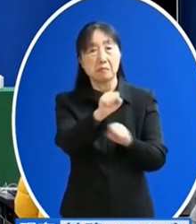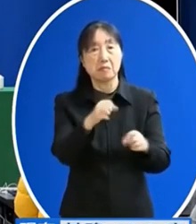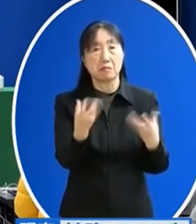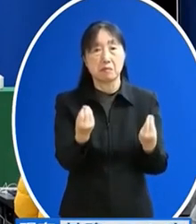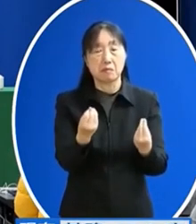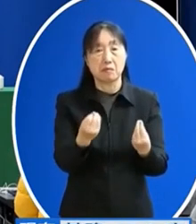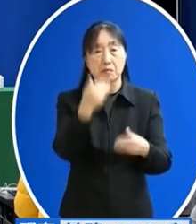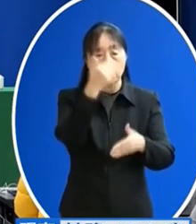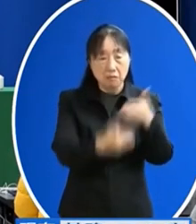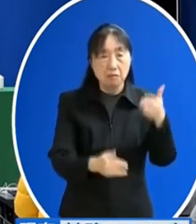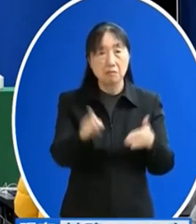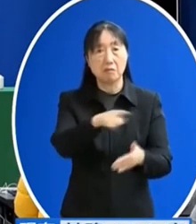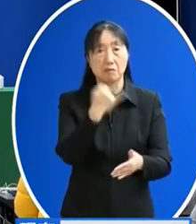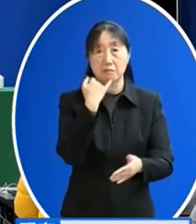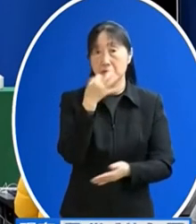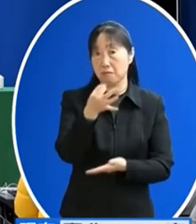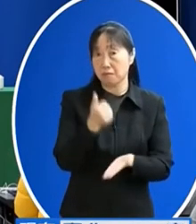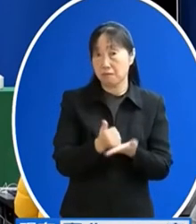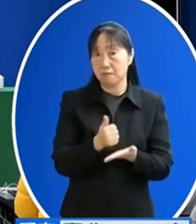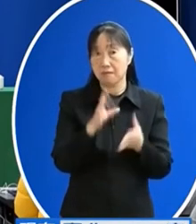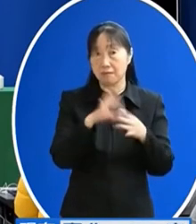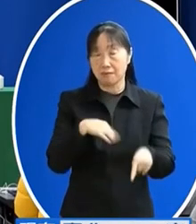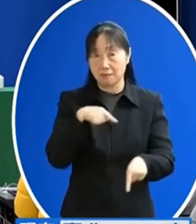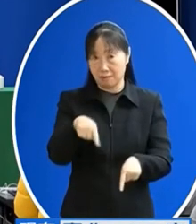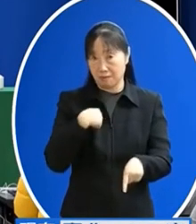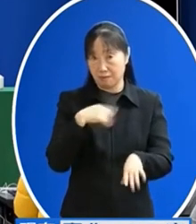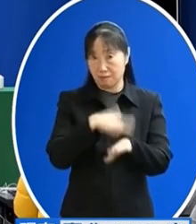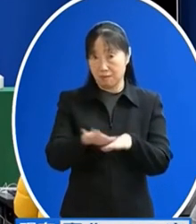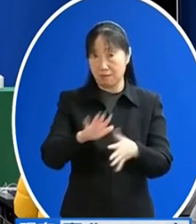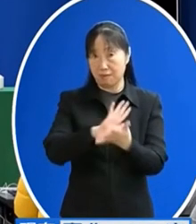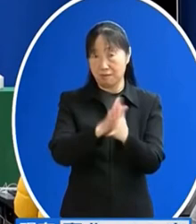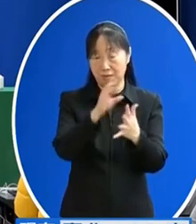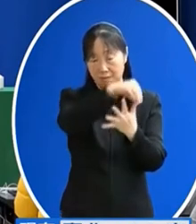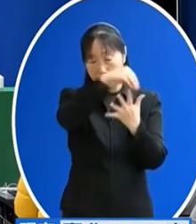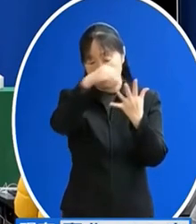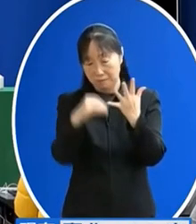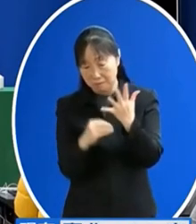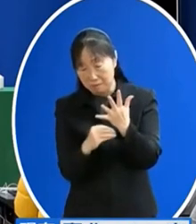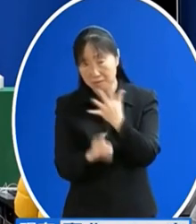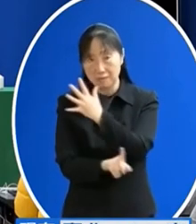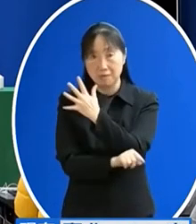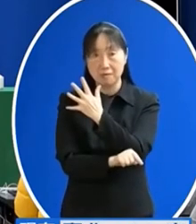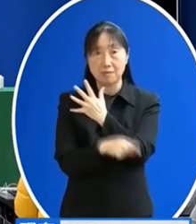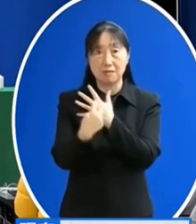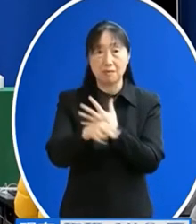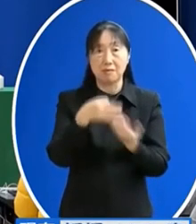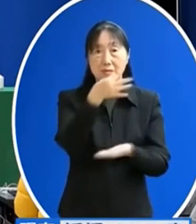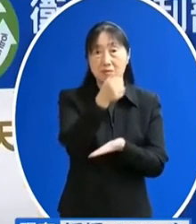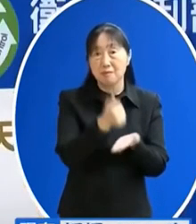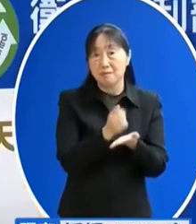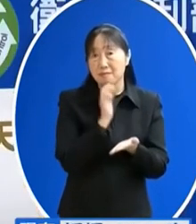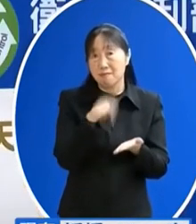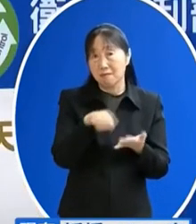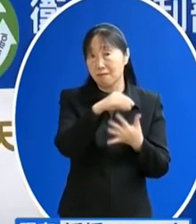那如果是这样子的话，我们会不会成为全世界比较后面几个拿到疫苗的国家？谢谢。